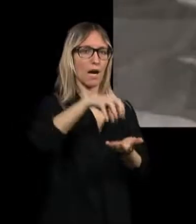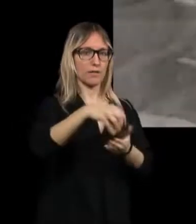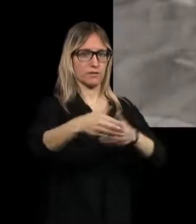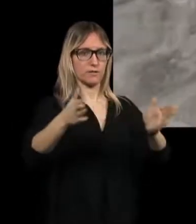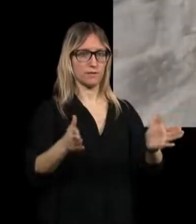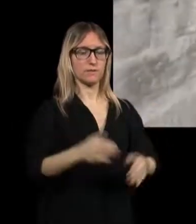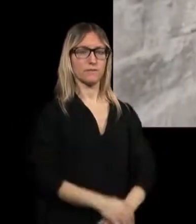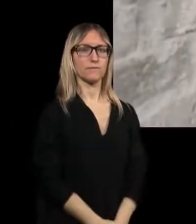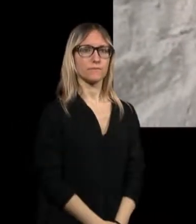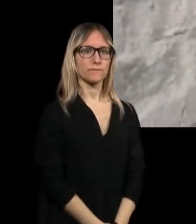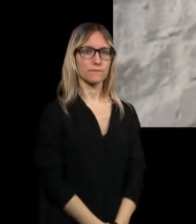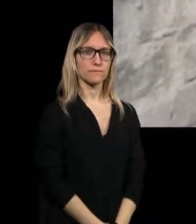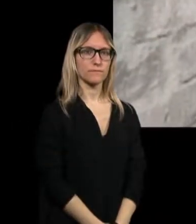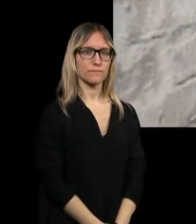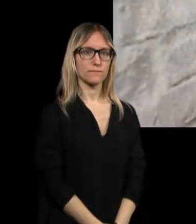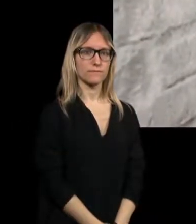fang.